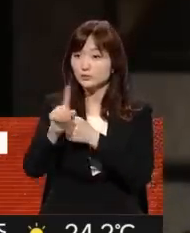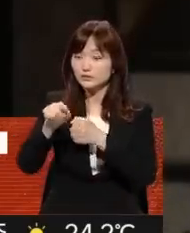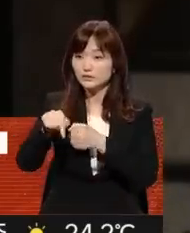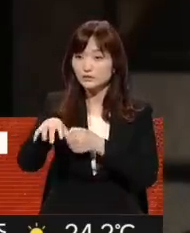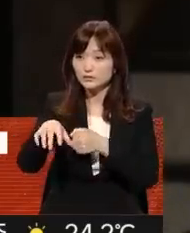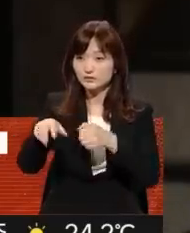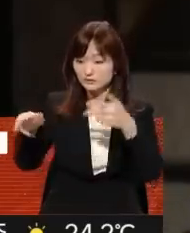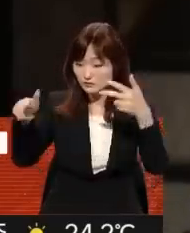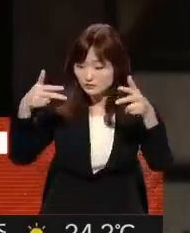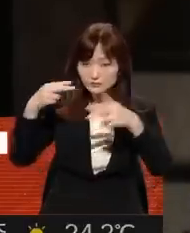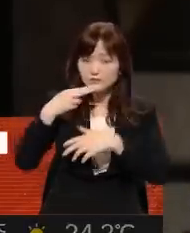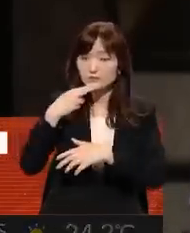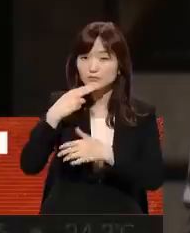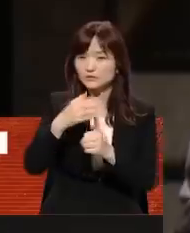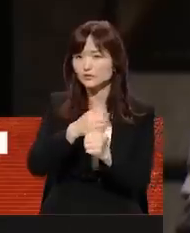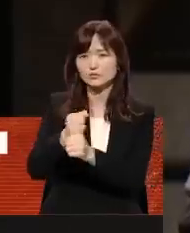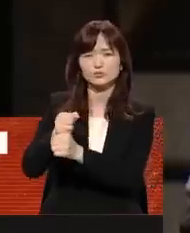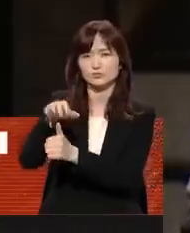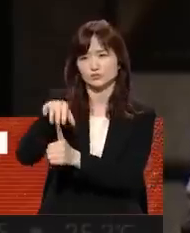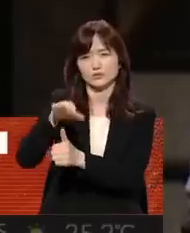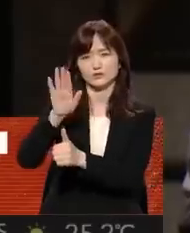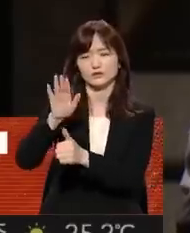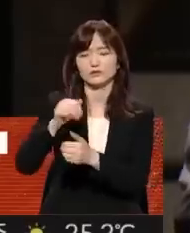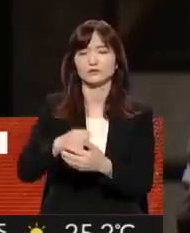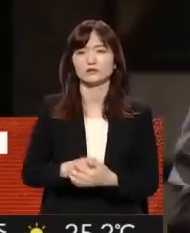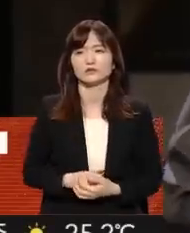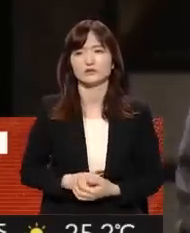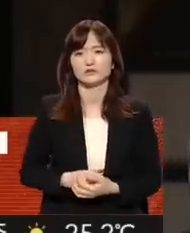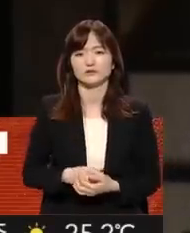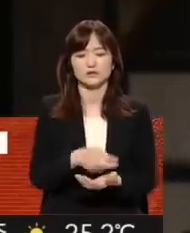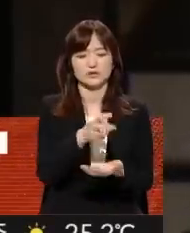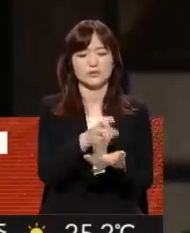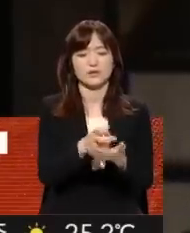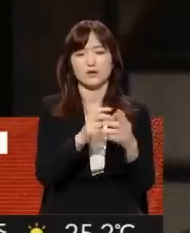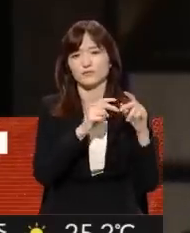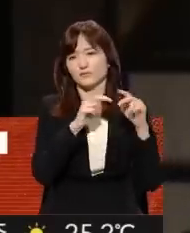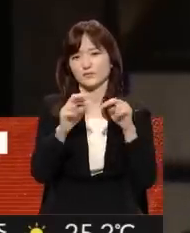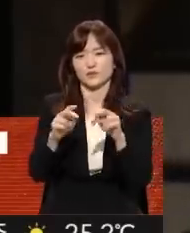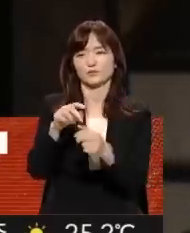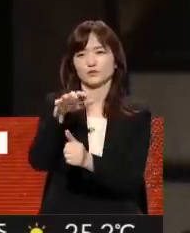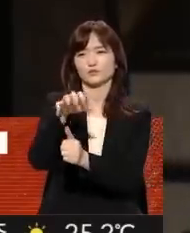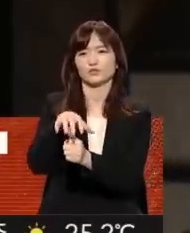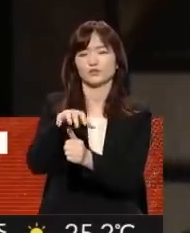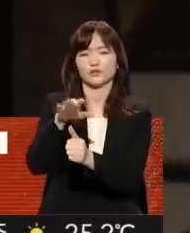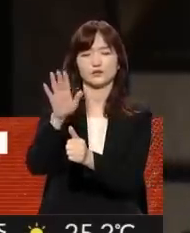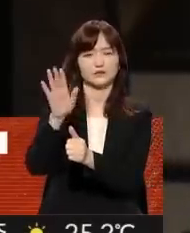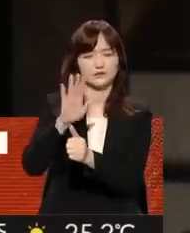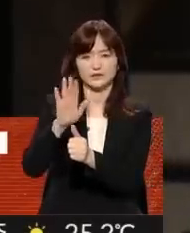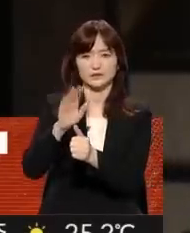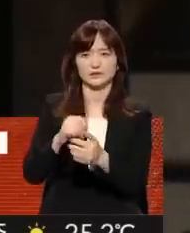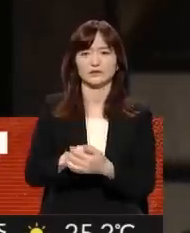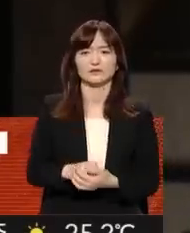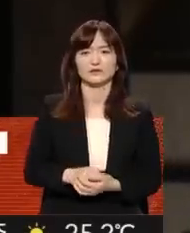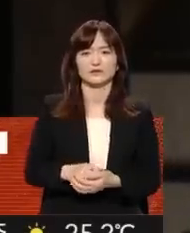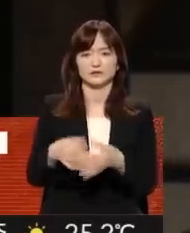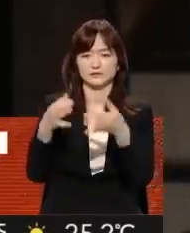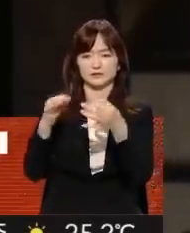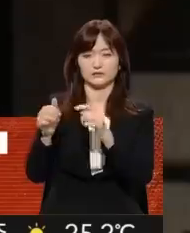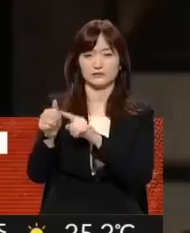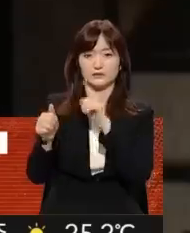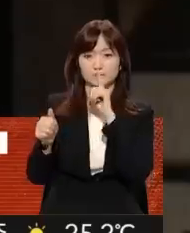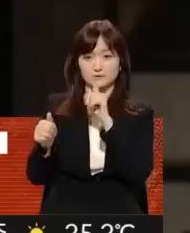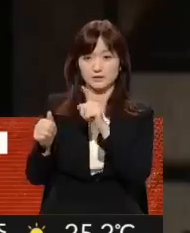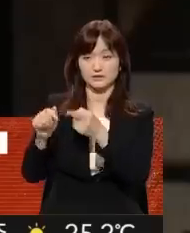현장에서 CCTV가 없었기 때문에 구속이 안 됐는 거거든요. 예. 결국 법리적 다툼으로 구속이 안 되었다라고 보이는 거지 이 김 씨의